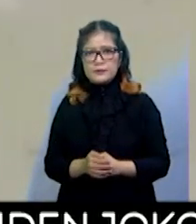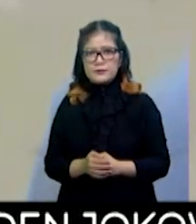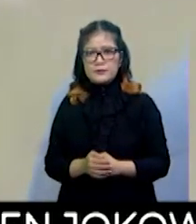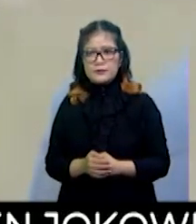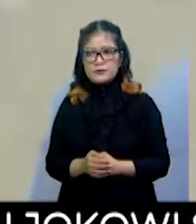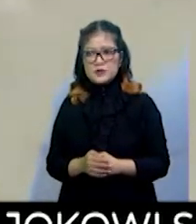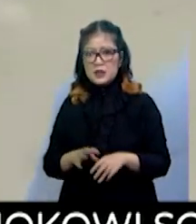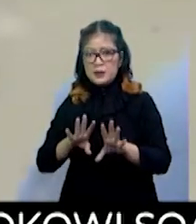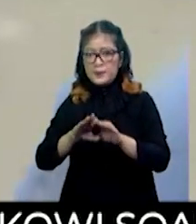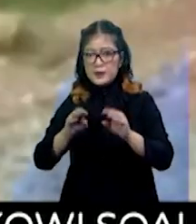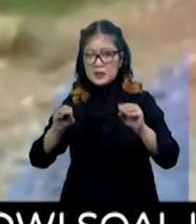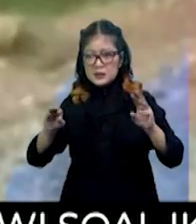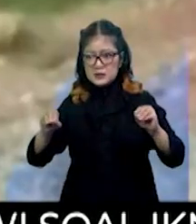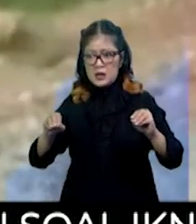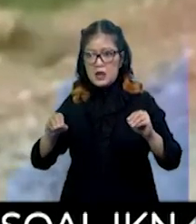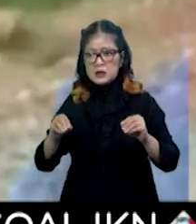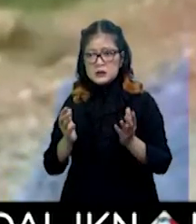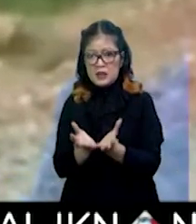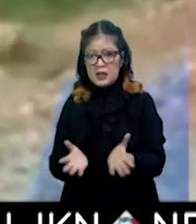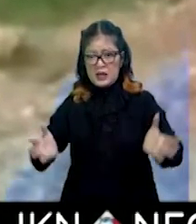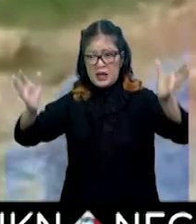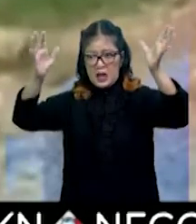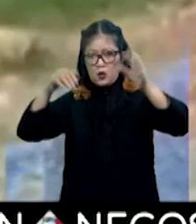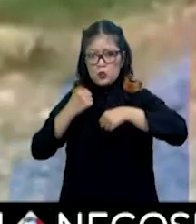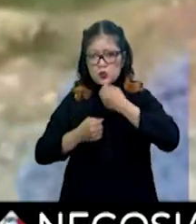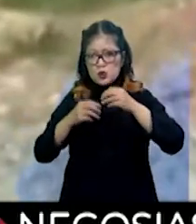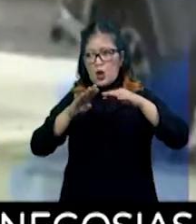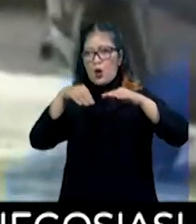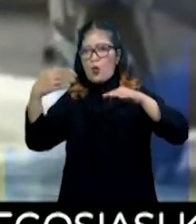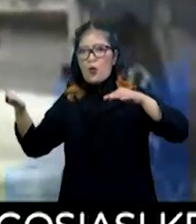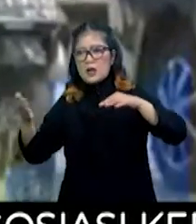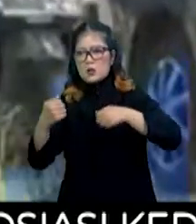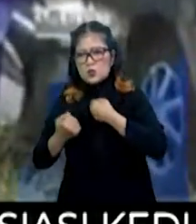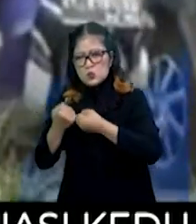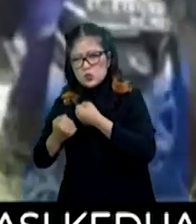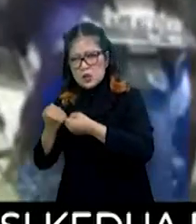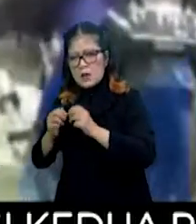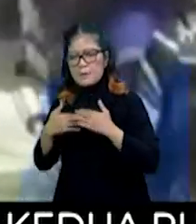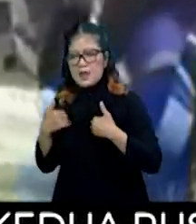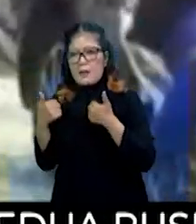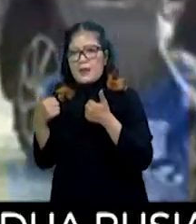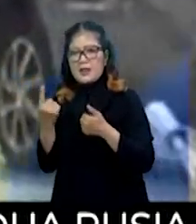pekerja kilang Pertamina pun berusaha menyelamatkan diri dengan keluar dari area kilang Pertamina.